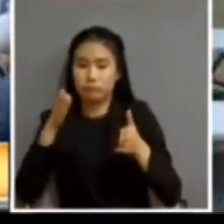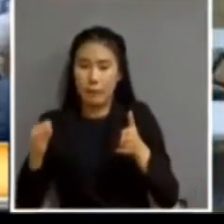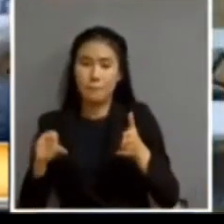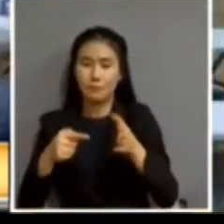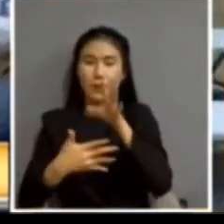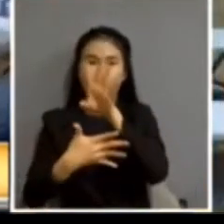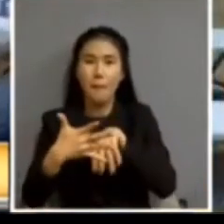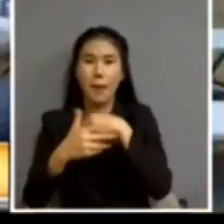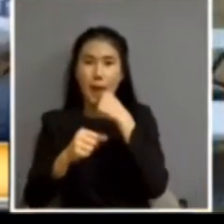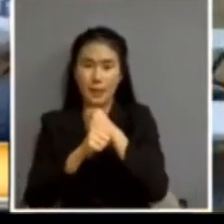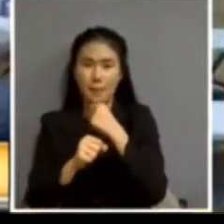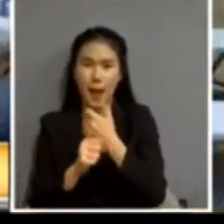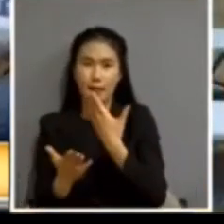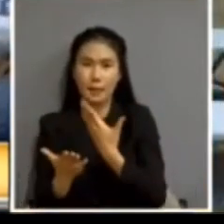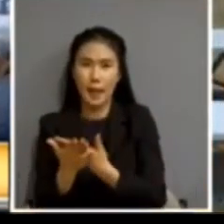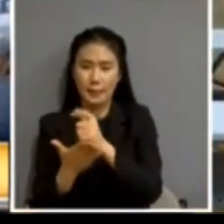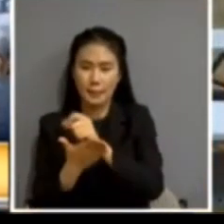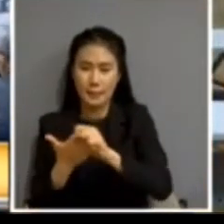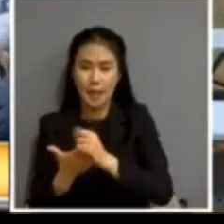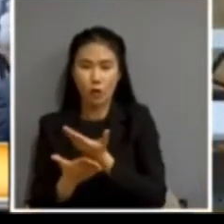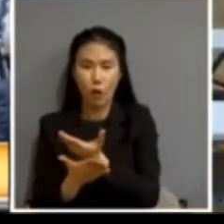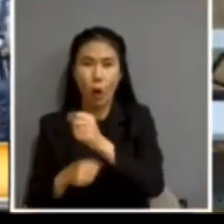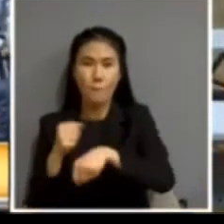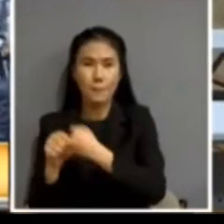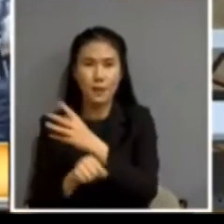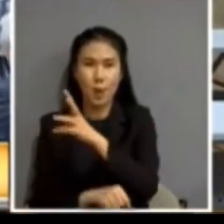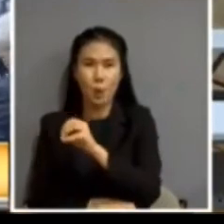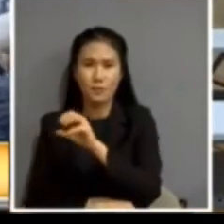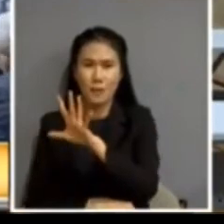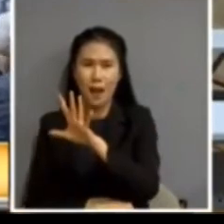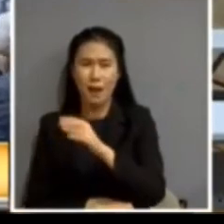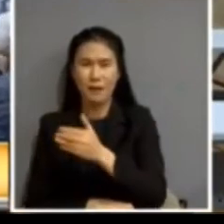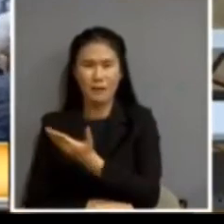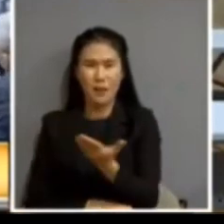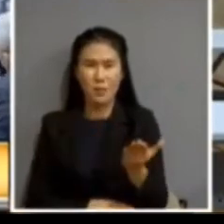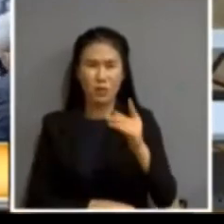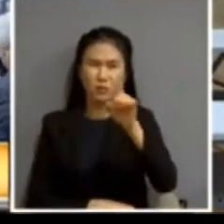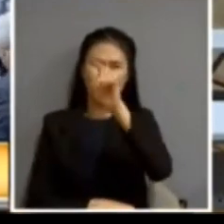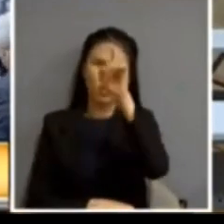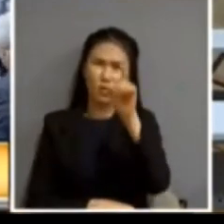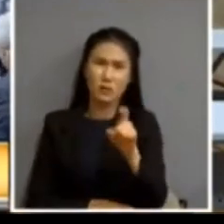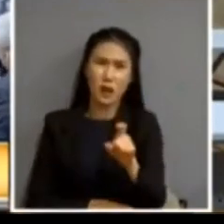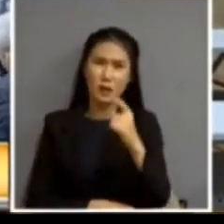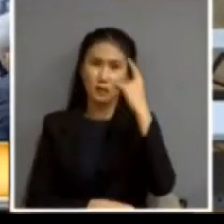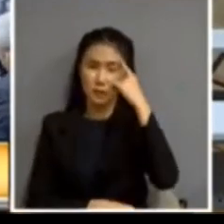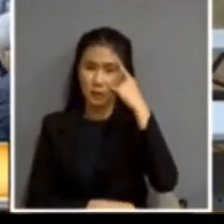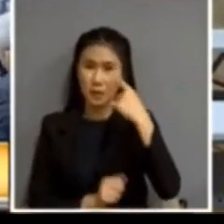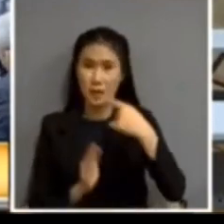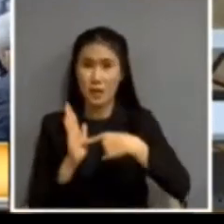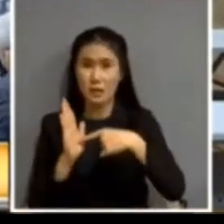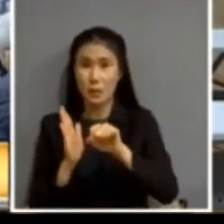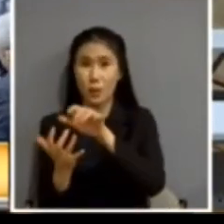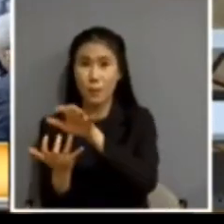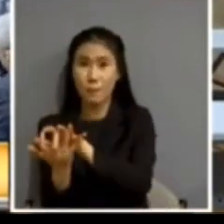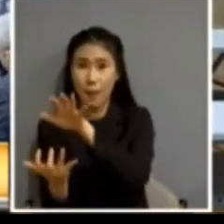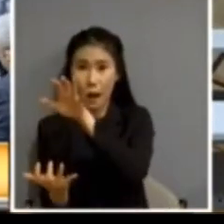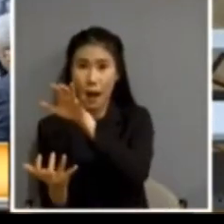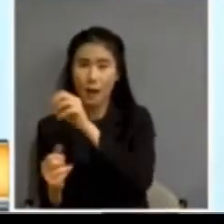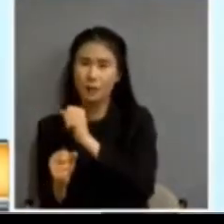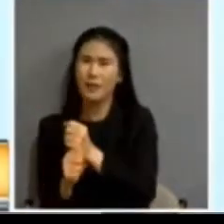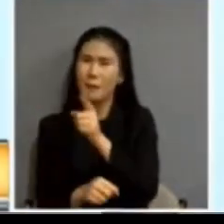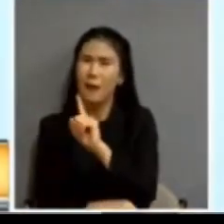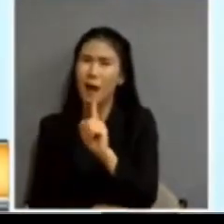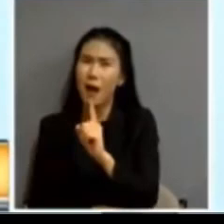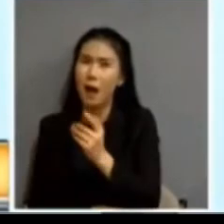ในปี2565ท่านอาจจะสงสัยว่าแล้วฝั่งสมุทรปราการนี่ทำมาได้ยัง